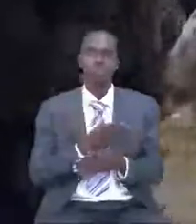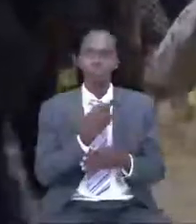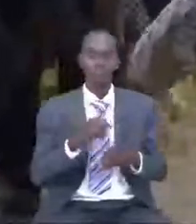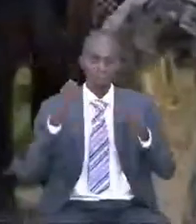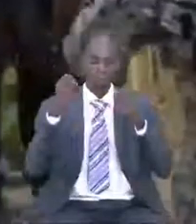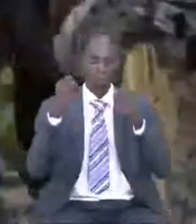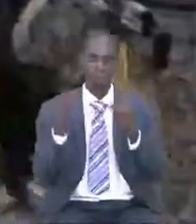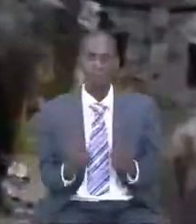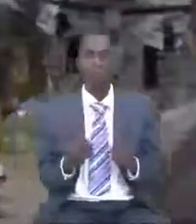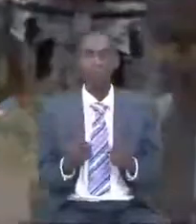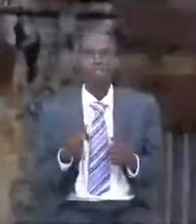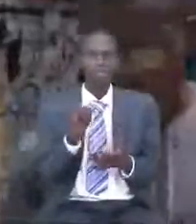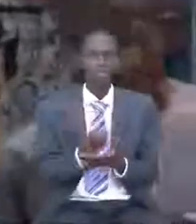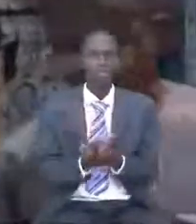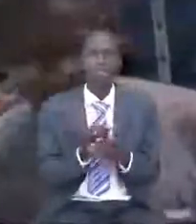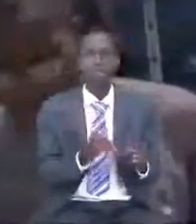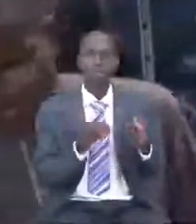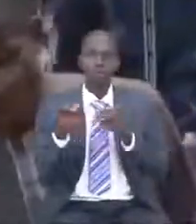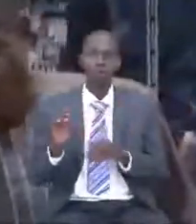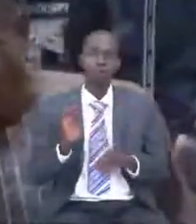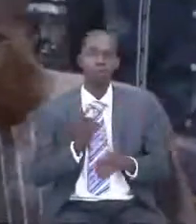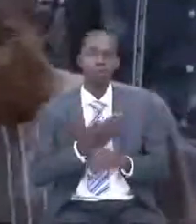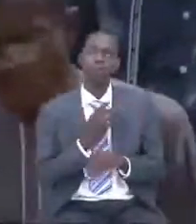fortifie. Il nous donnera la puissance